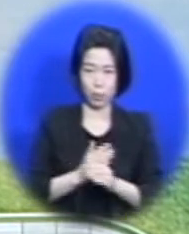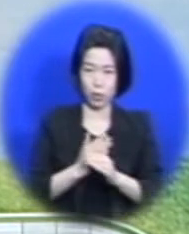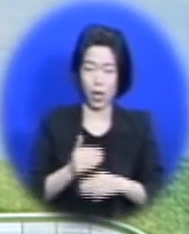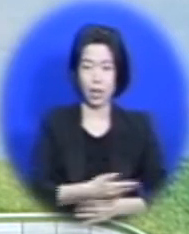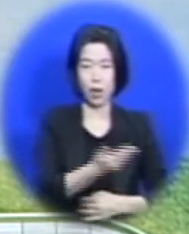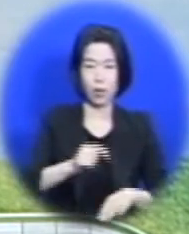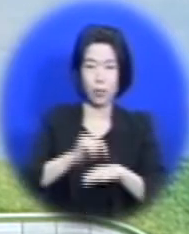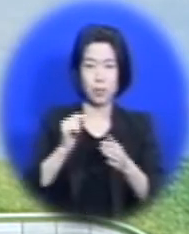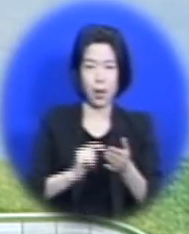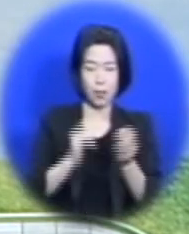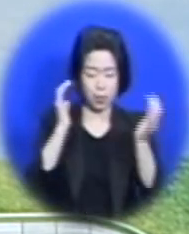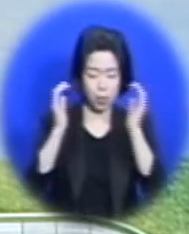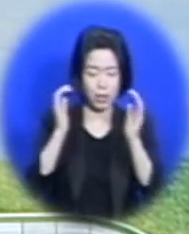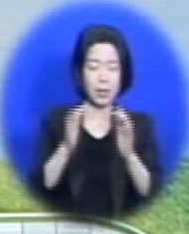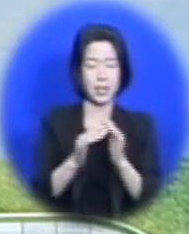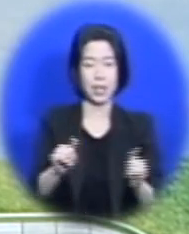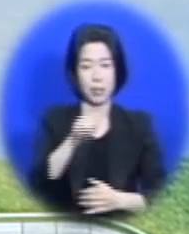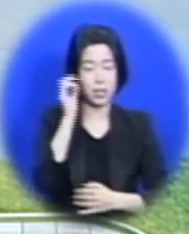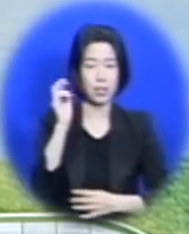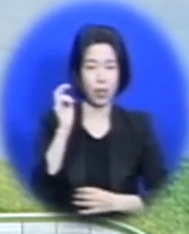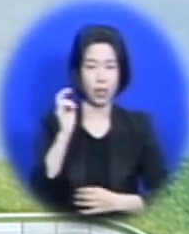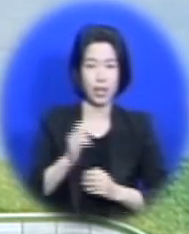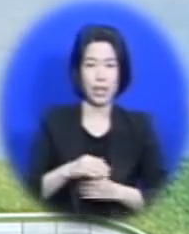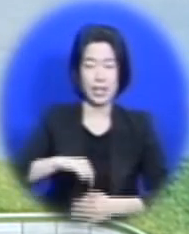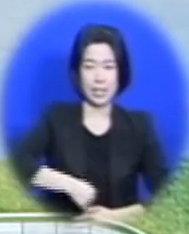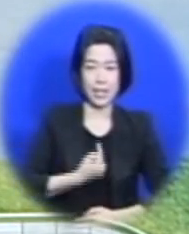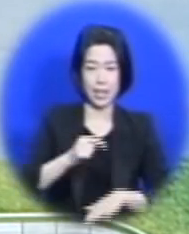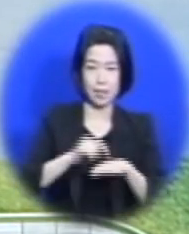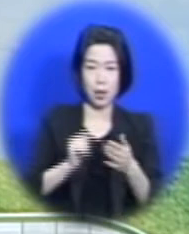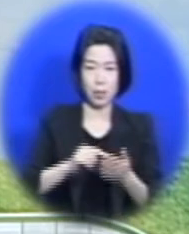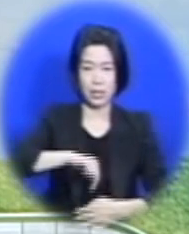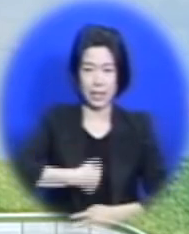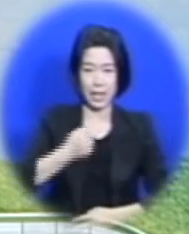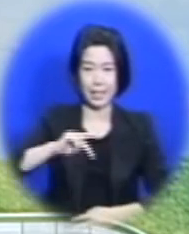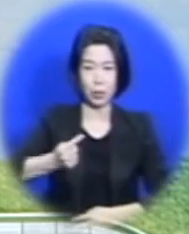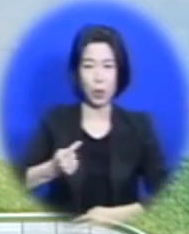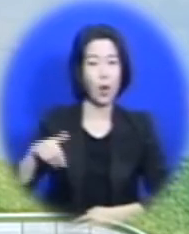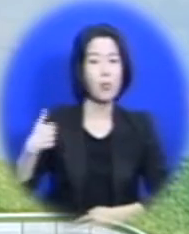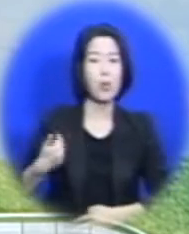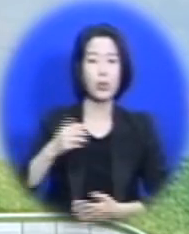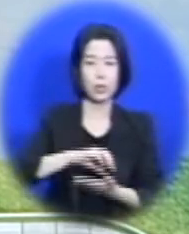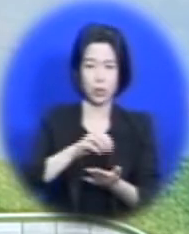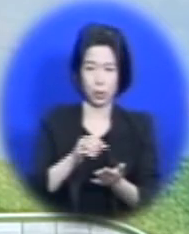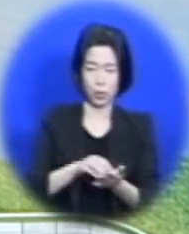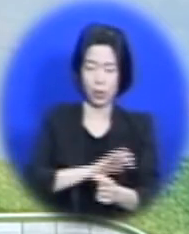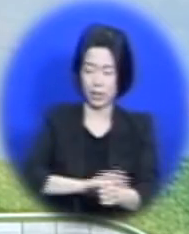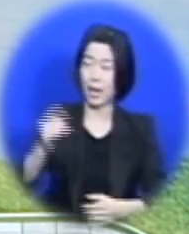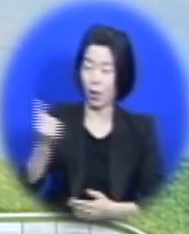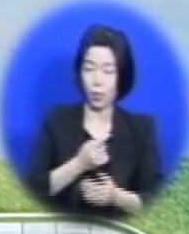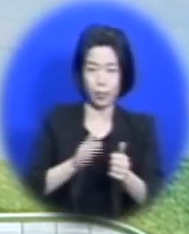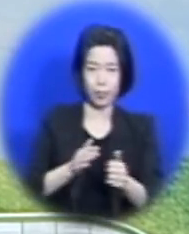여러분의 마음이 복잡하신 분들이 있으실 겁니다. 자기 마음을 자기가 모를 정도로 아주 잘